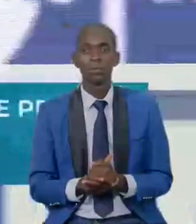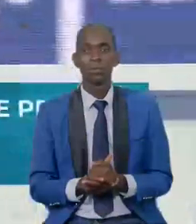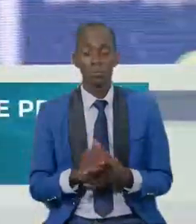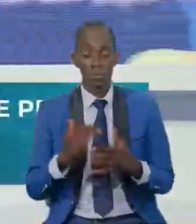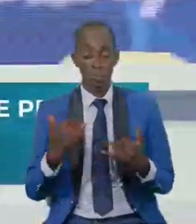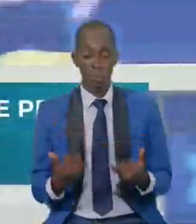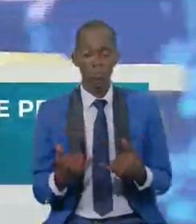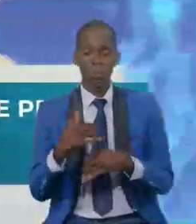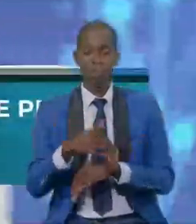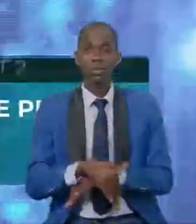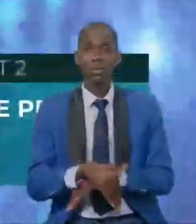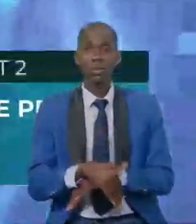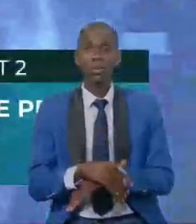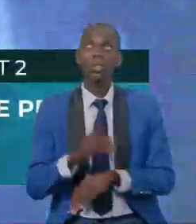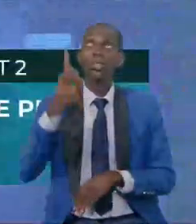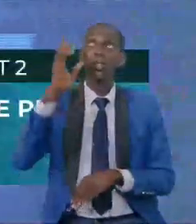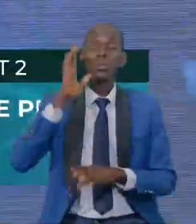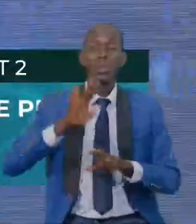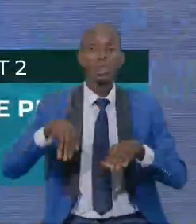péchés.